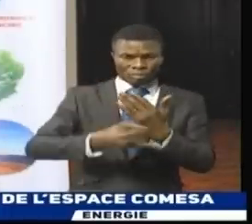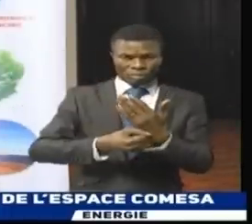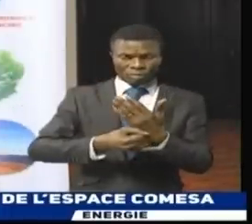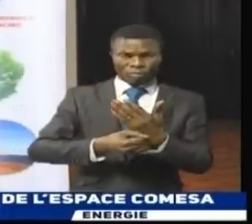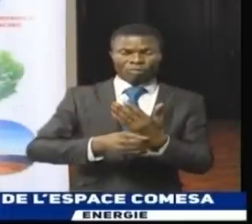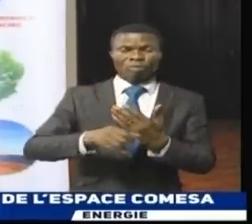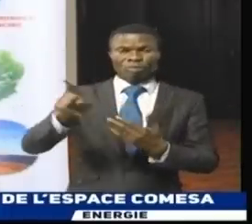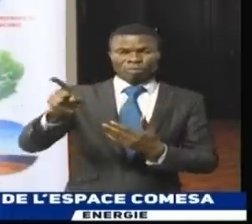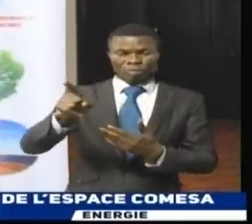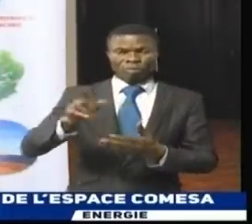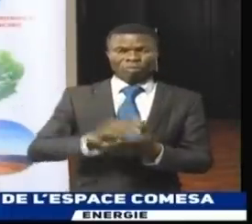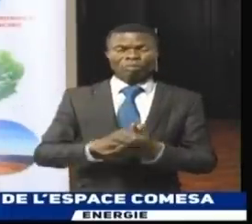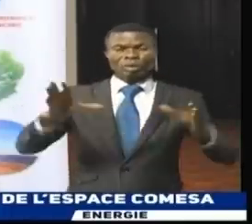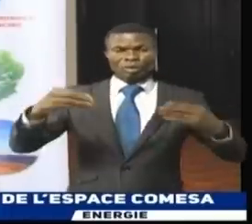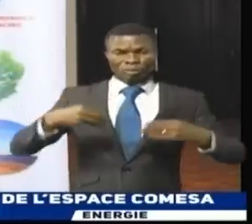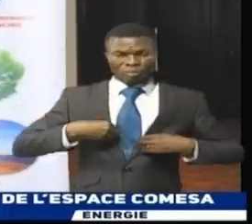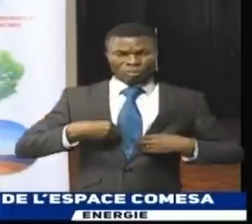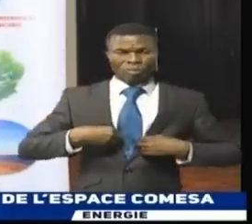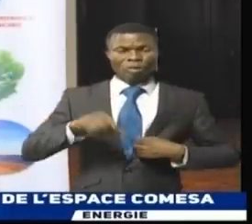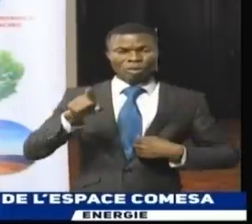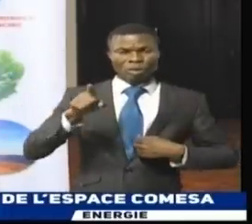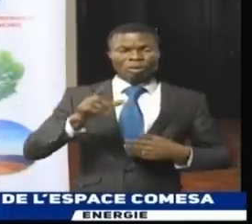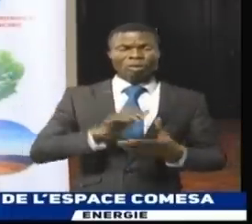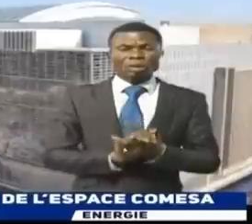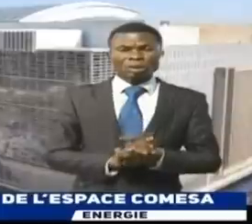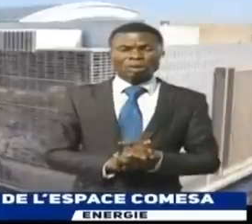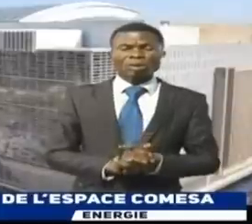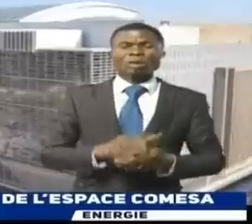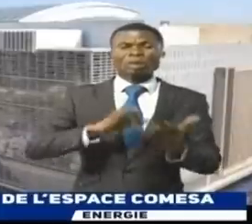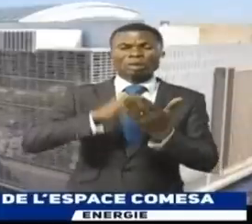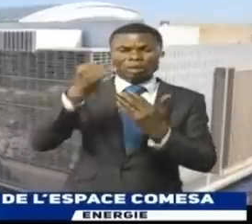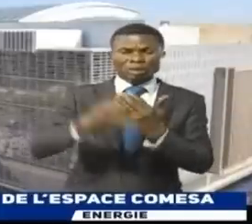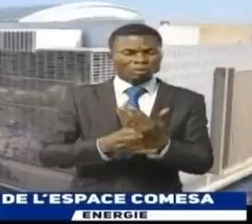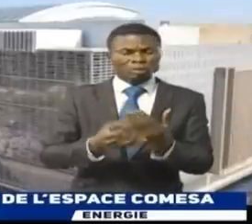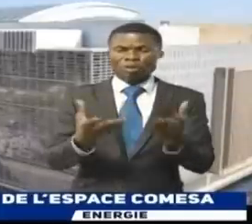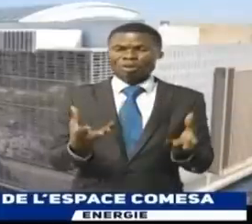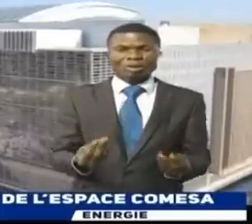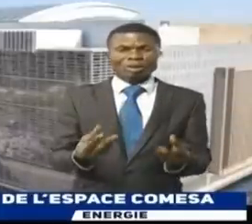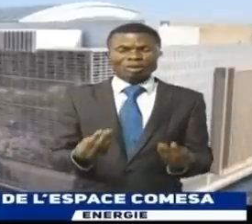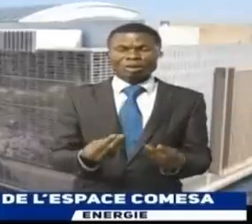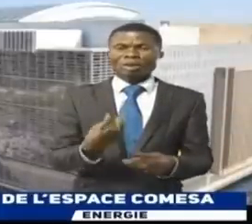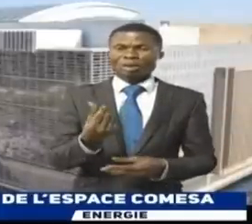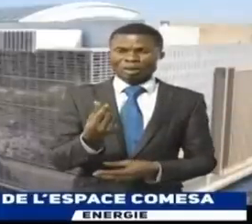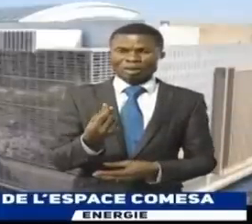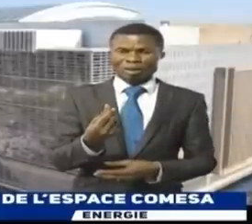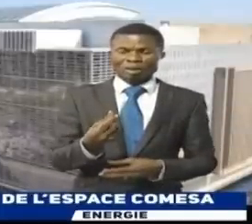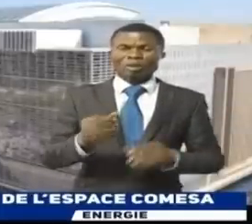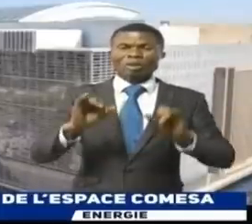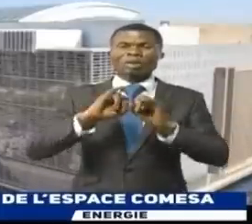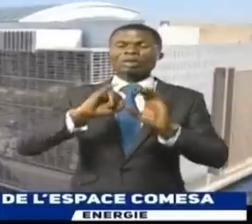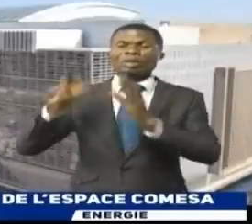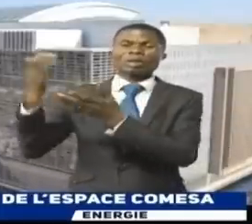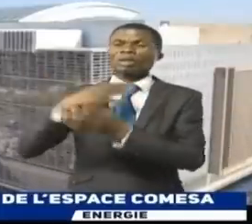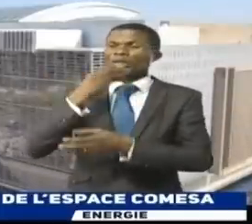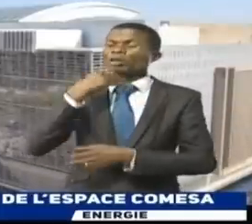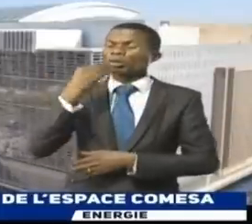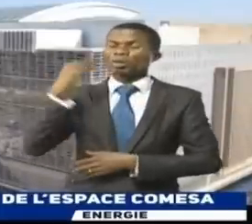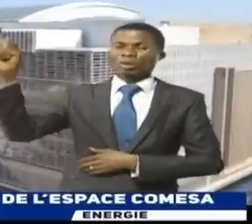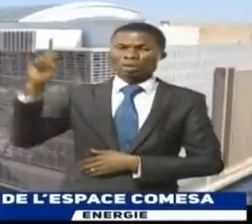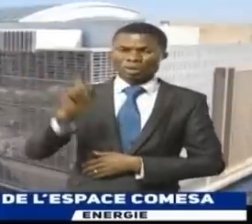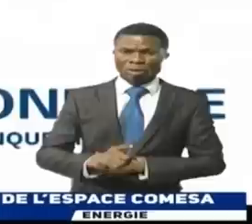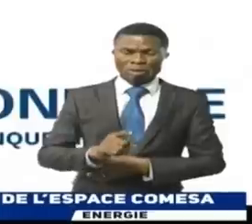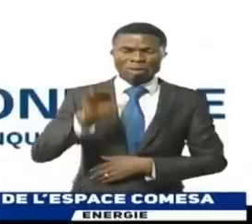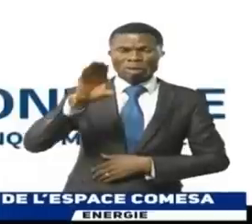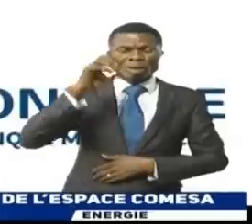RIFF, affirme le délégué de l'ARE, est un projet de facilitation des financements des investissements sponsorisé par la